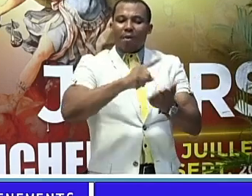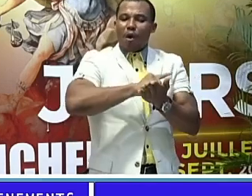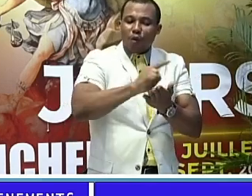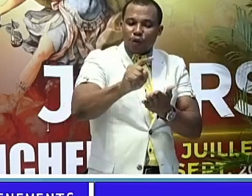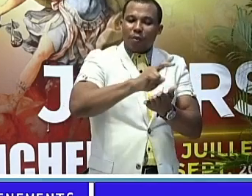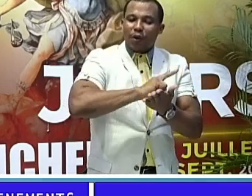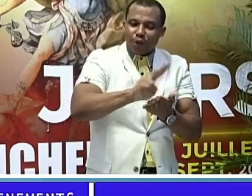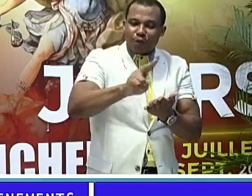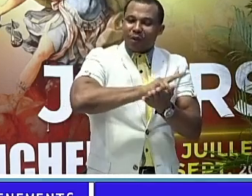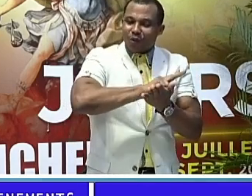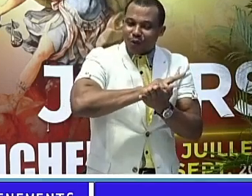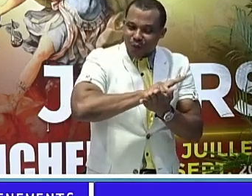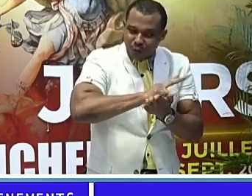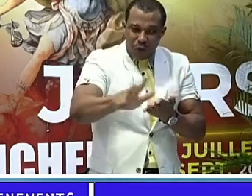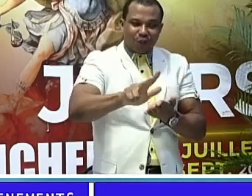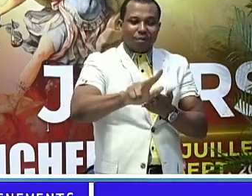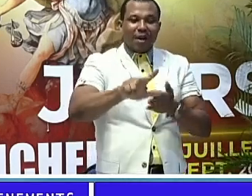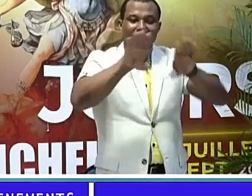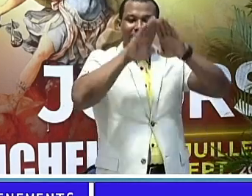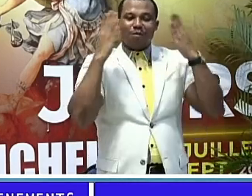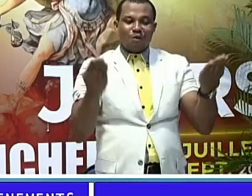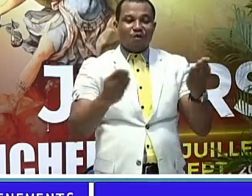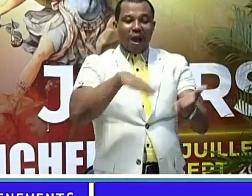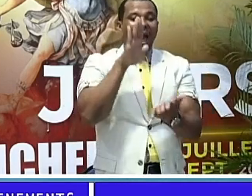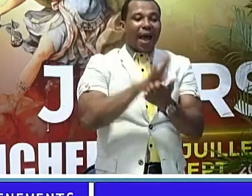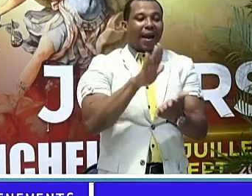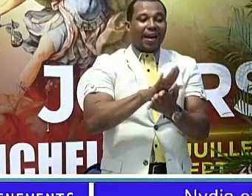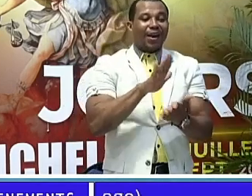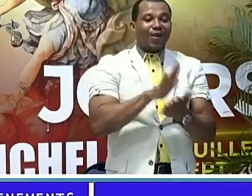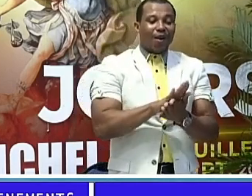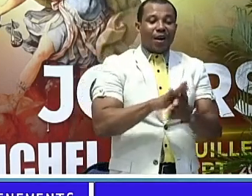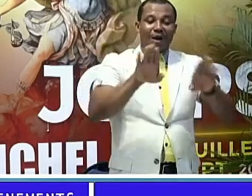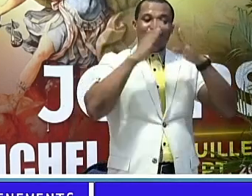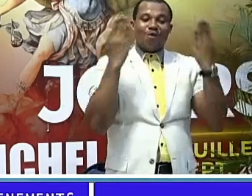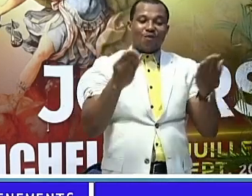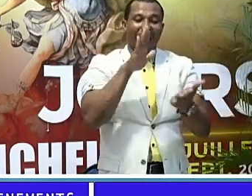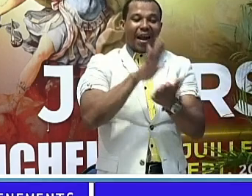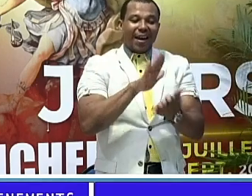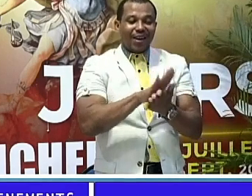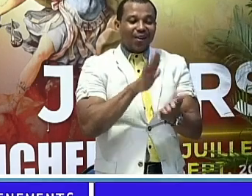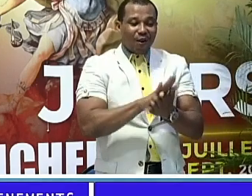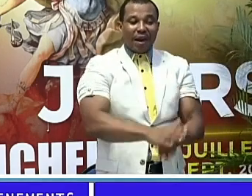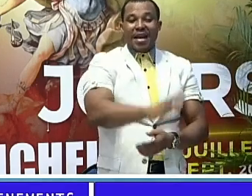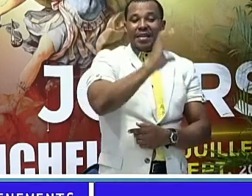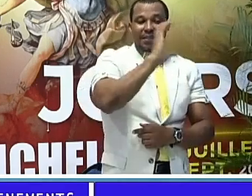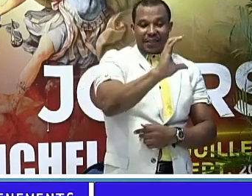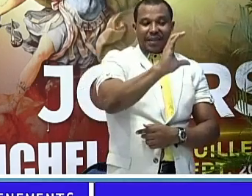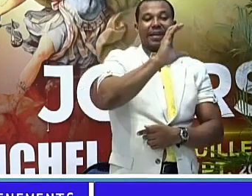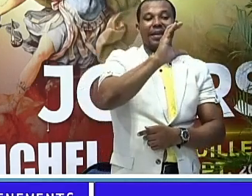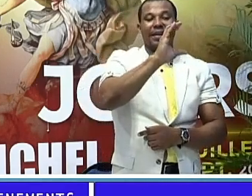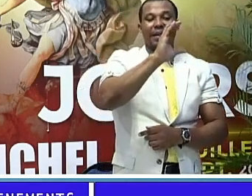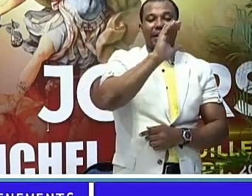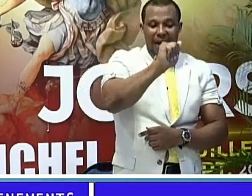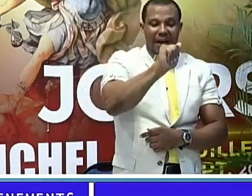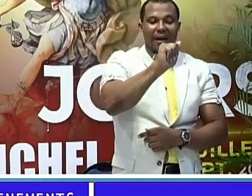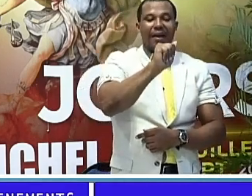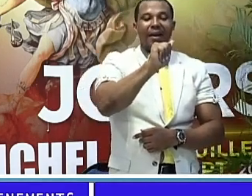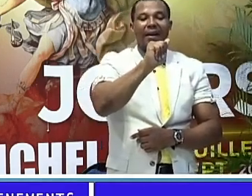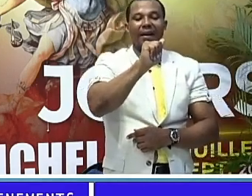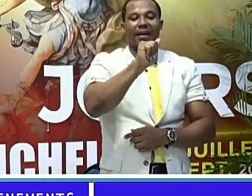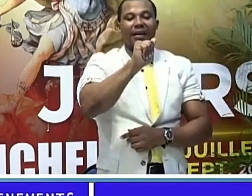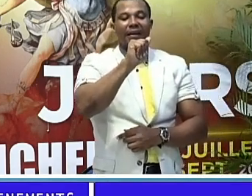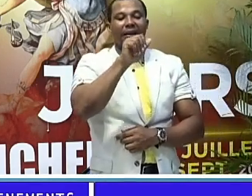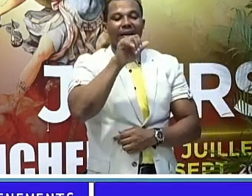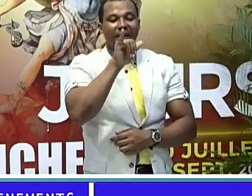n'a inauguré l'école qui caillou mitlan et semaine prochaine nous pral poser première pierre dans l'église qui fait un